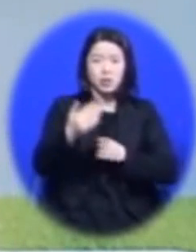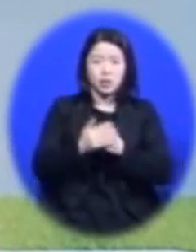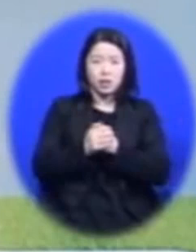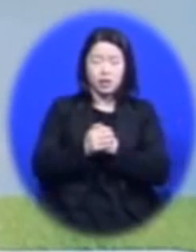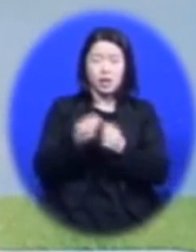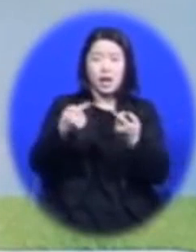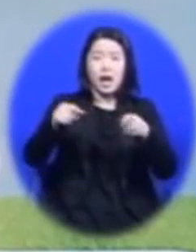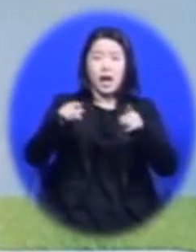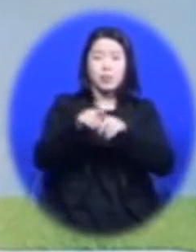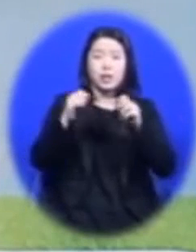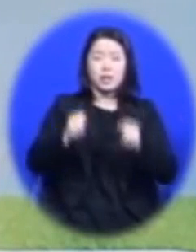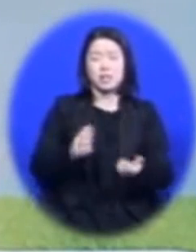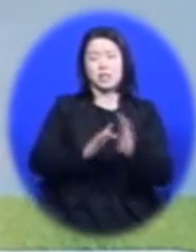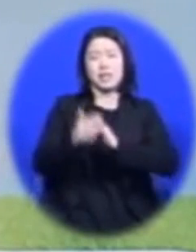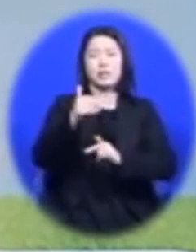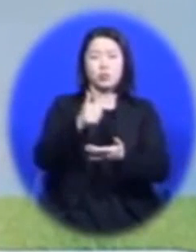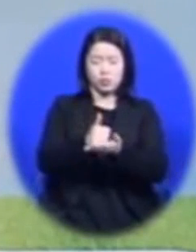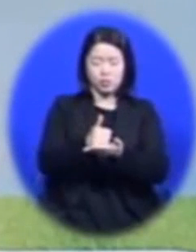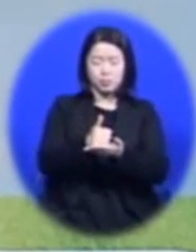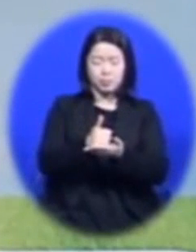함께 계시는 예수님이셨어요.